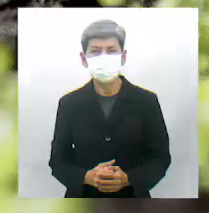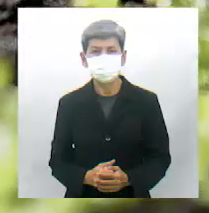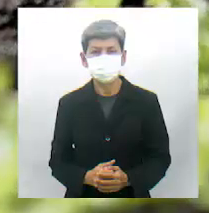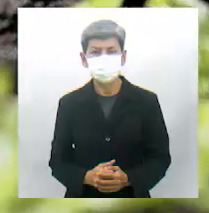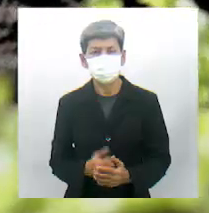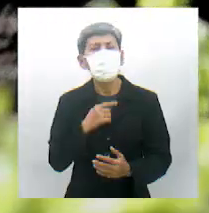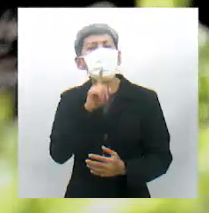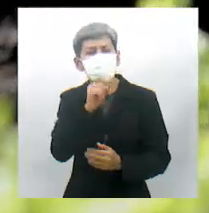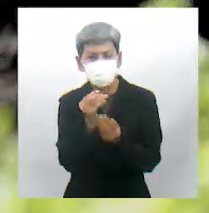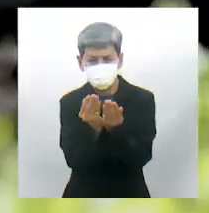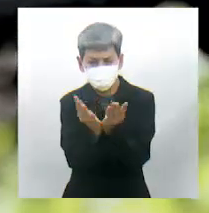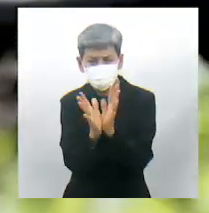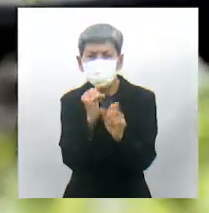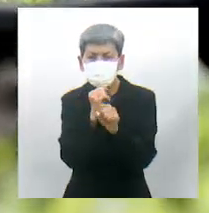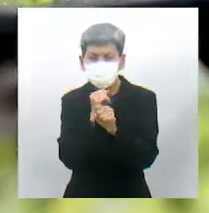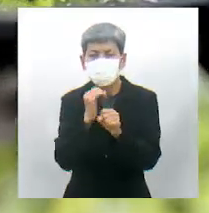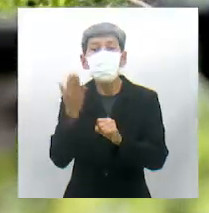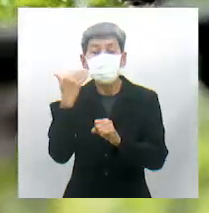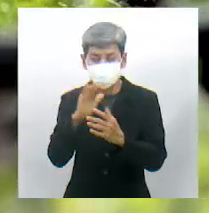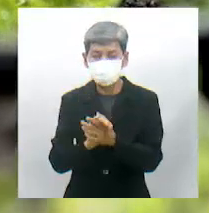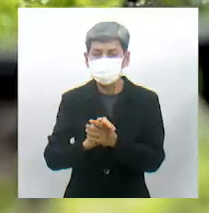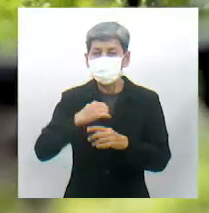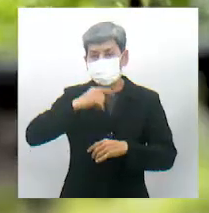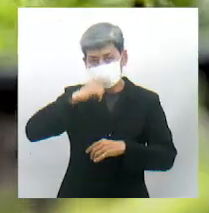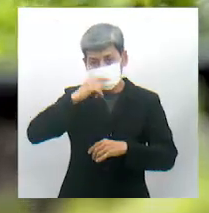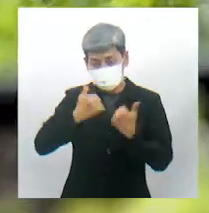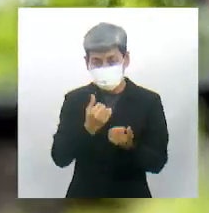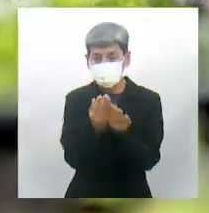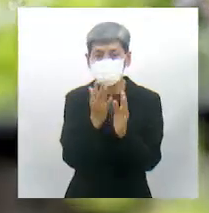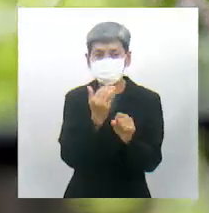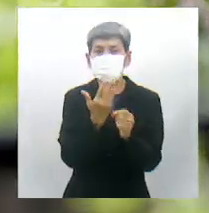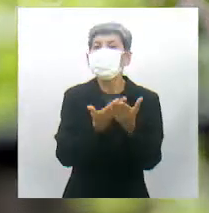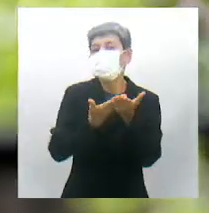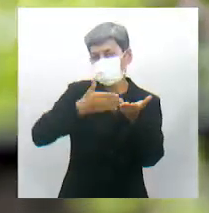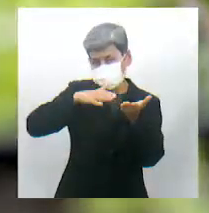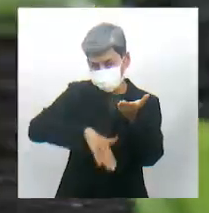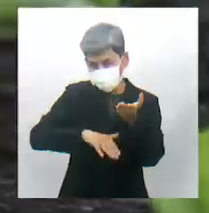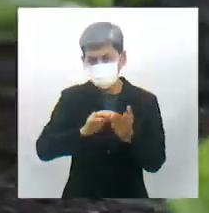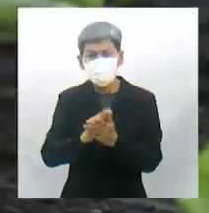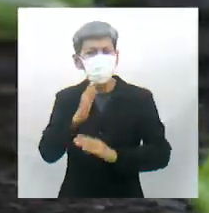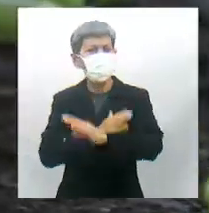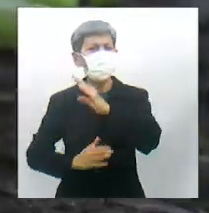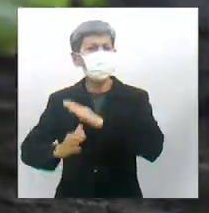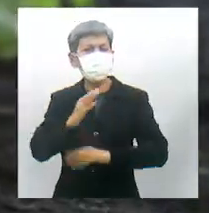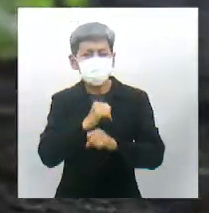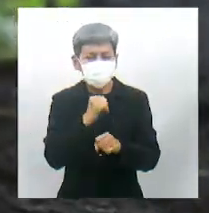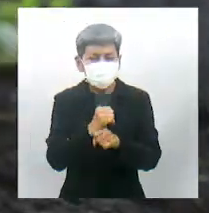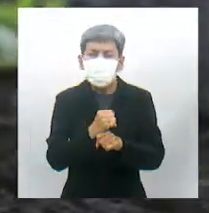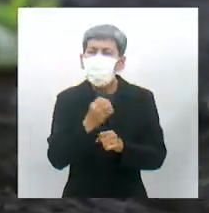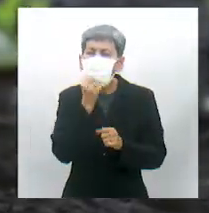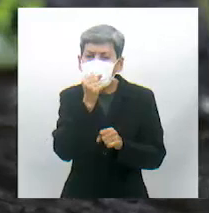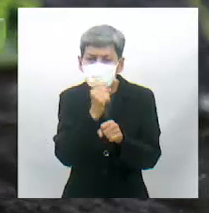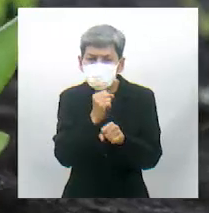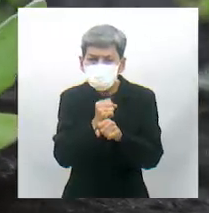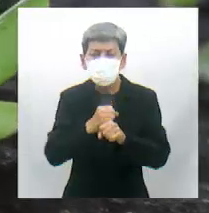ทำไมถึงเลือกผักสลัด เมื่อก่อนปลูกผักไทยเดี๋ยวนี้ผักไทยมันราคาถูกแล้วก็ให้คนพิการไปเดินไปย